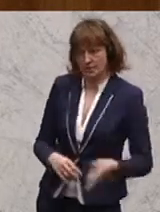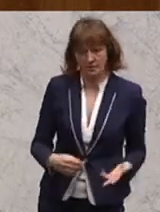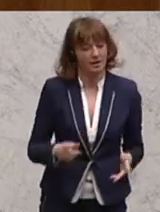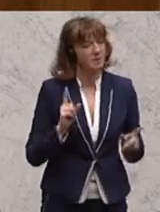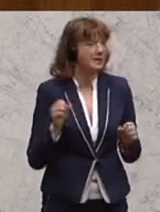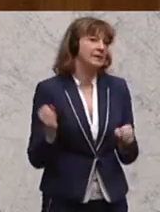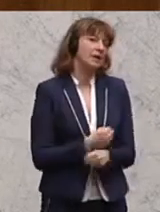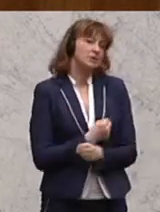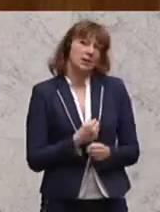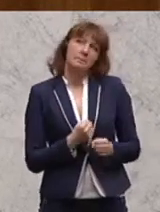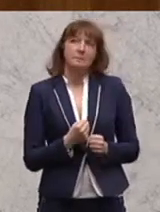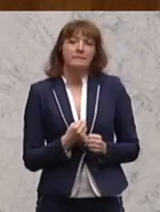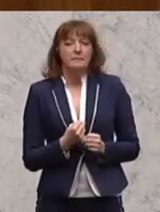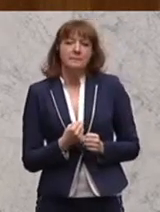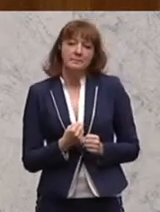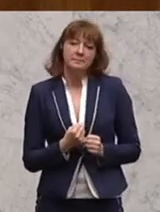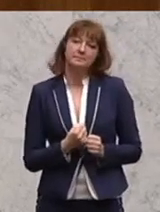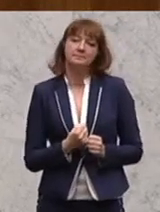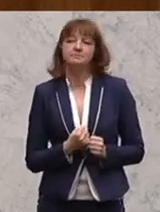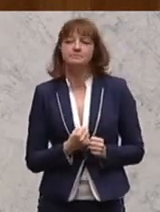mich aber trotzdem noch speziell auf das